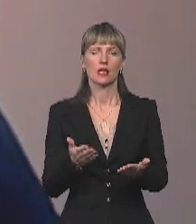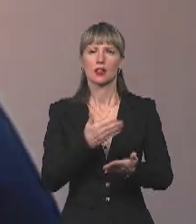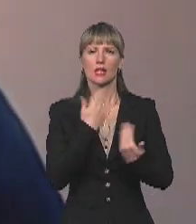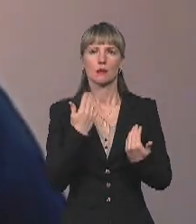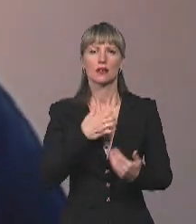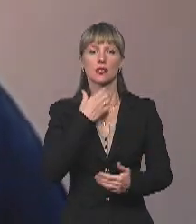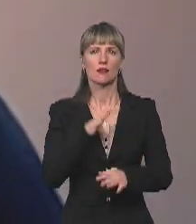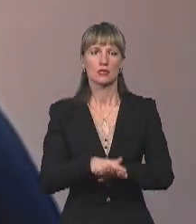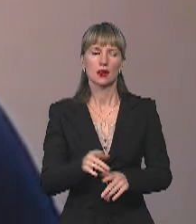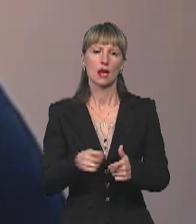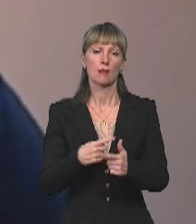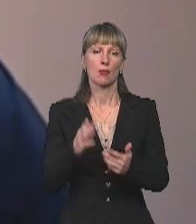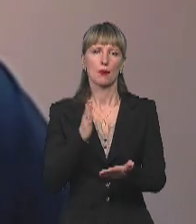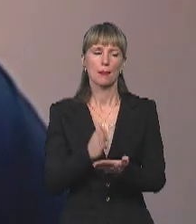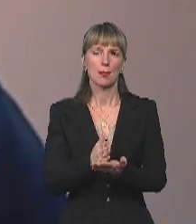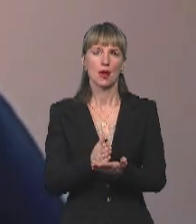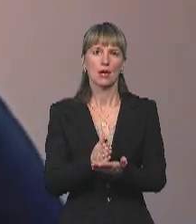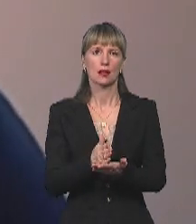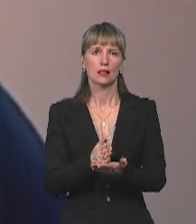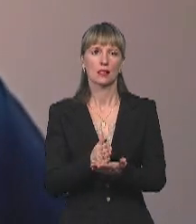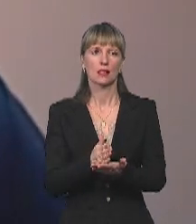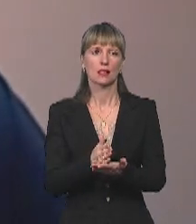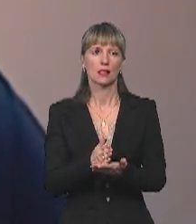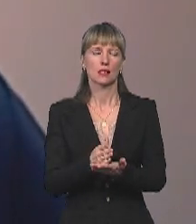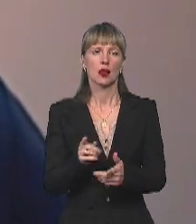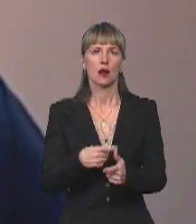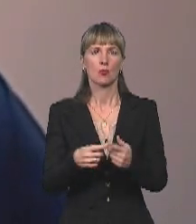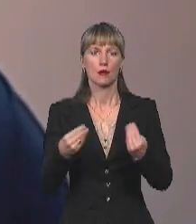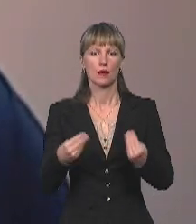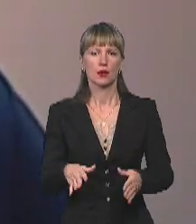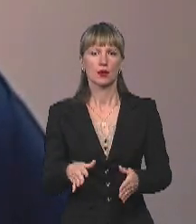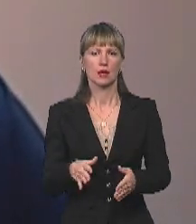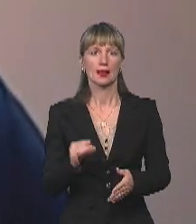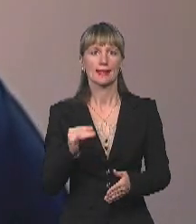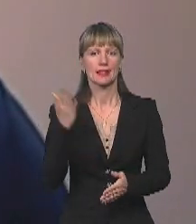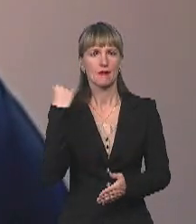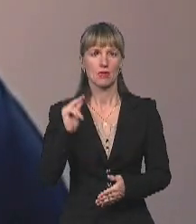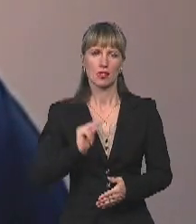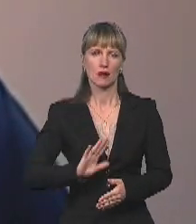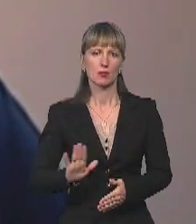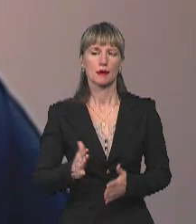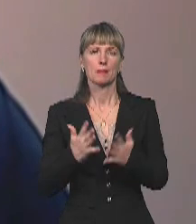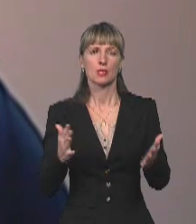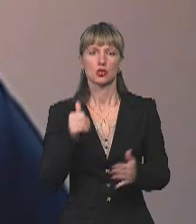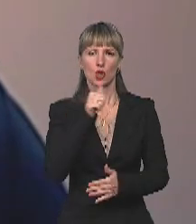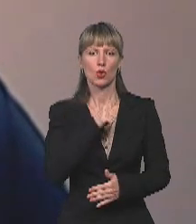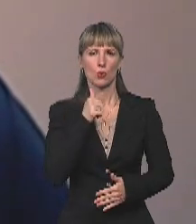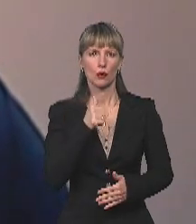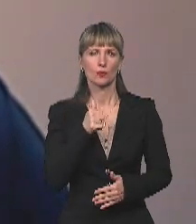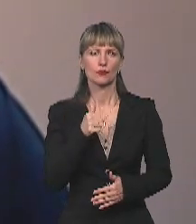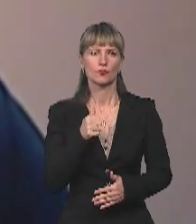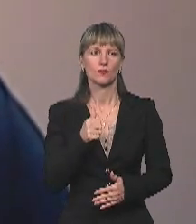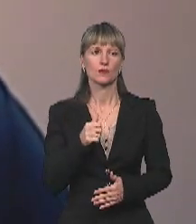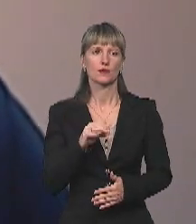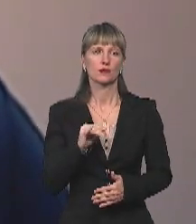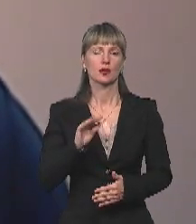або колись мали, але вже його, скажімо так, втратили, бо давно не працювали більше року і двох і так